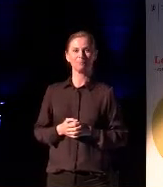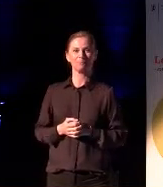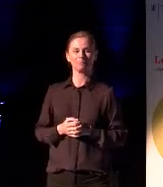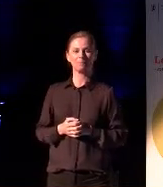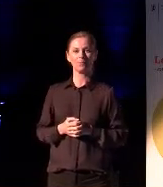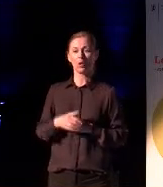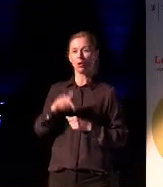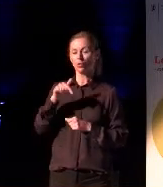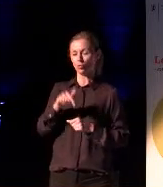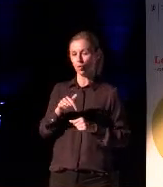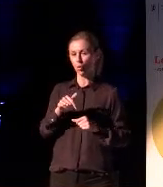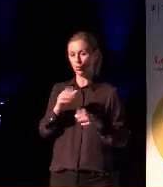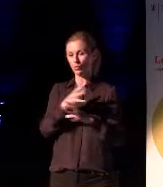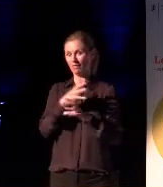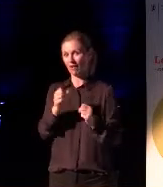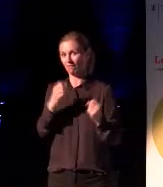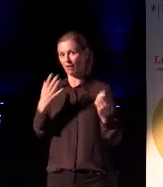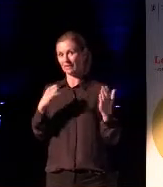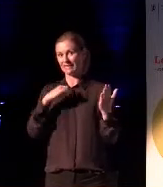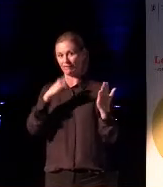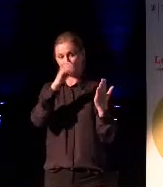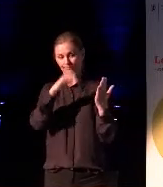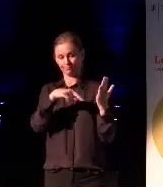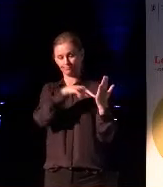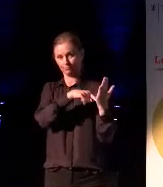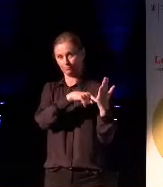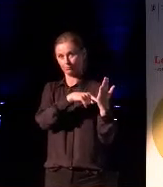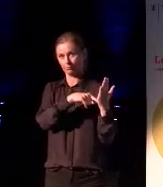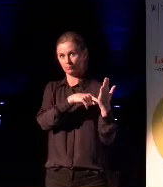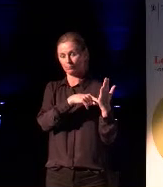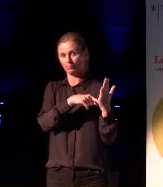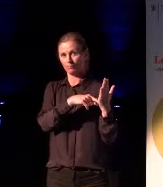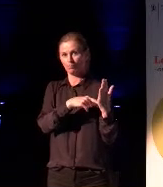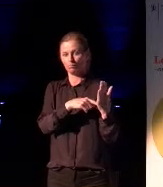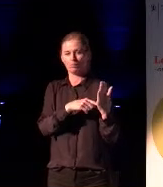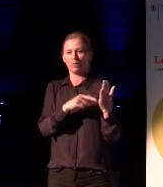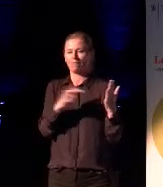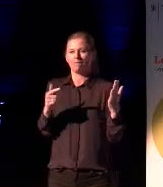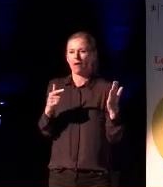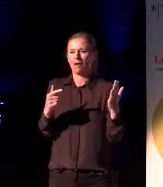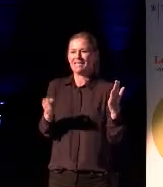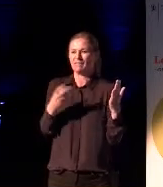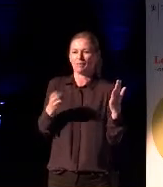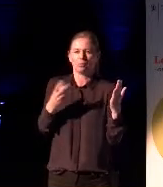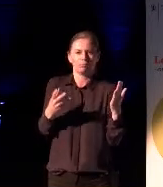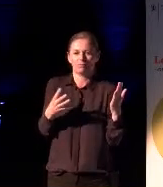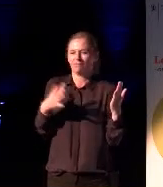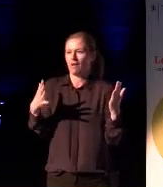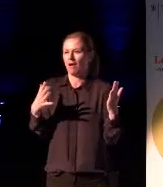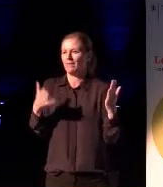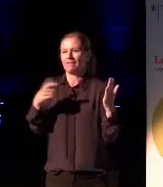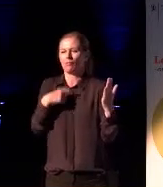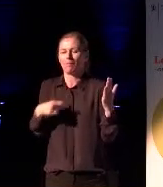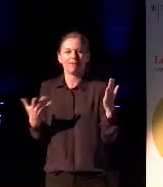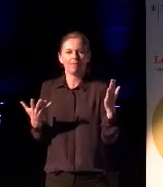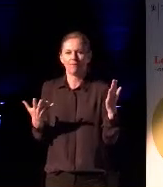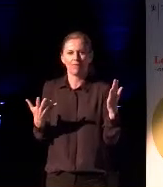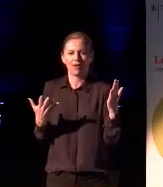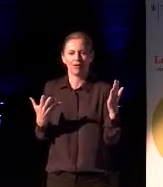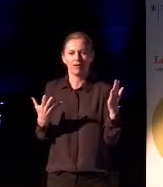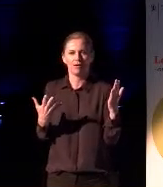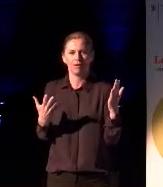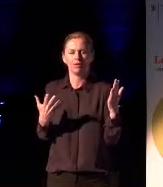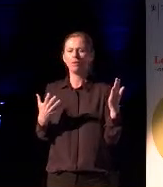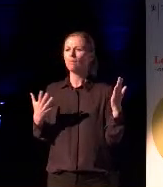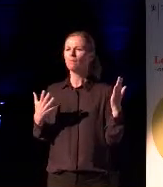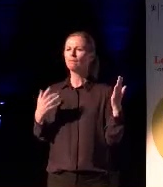Med utgangspunkt i det du skrev ned. En ting er jo at dette brant jeg, eller dette var jeg ble inspirert av, eller dette var viktig. Men